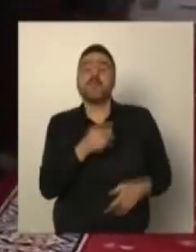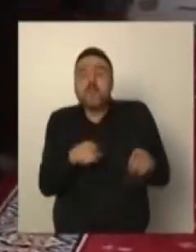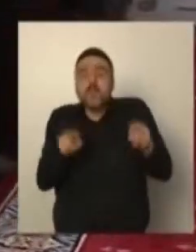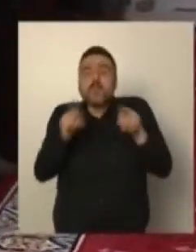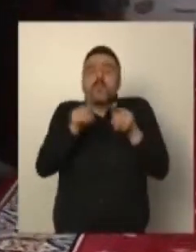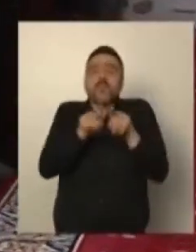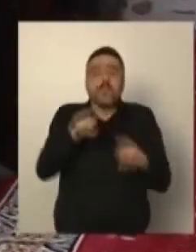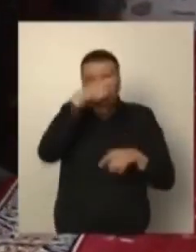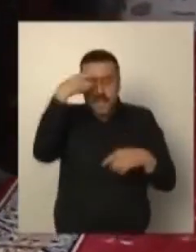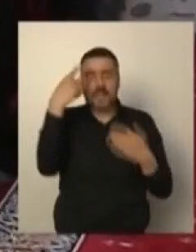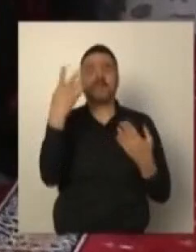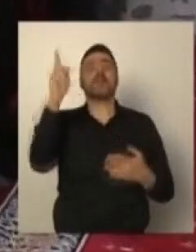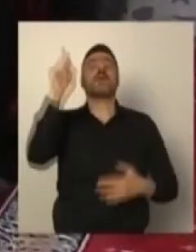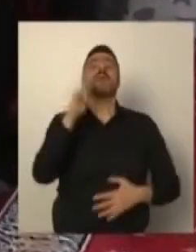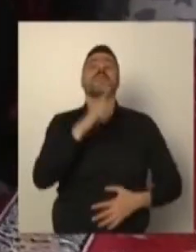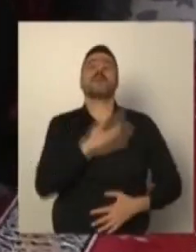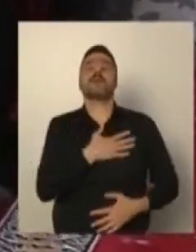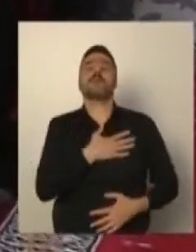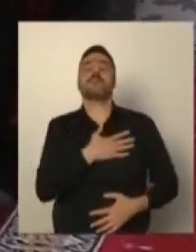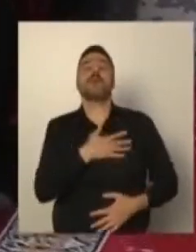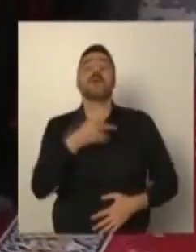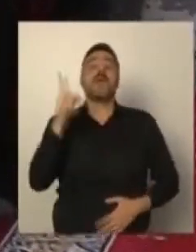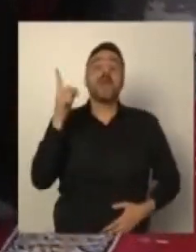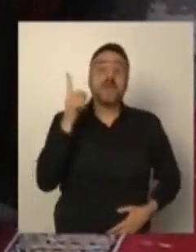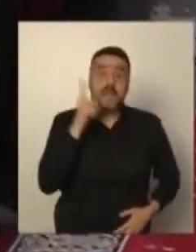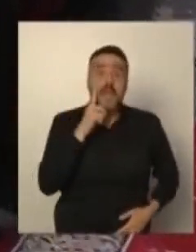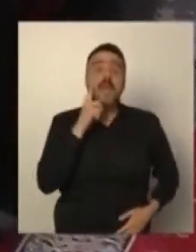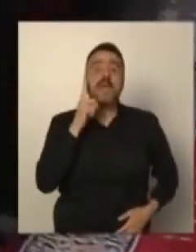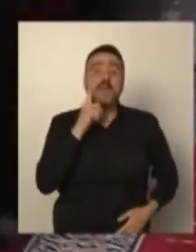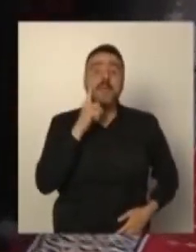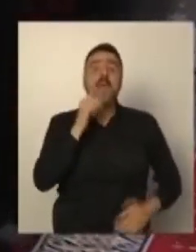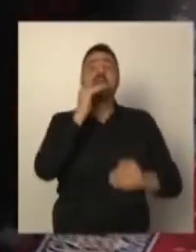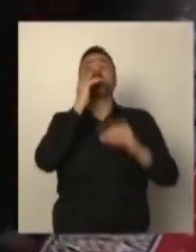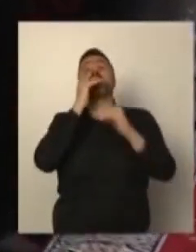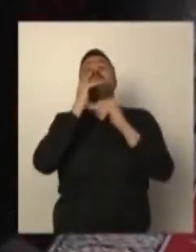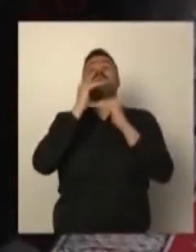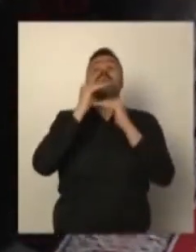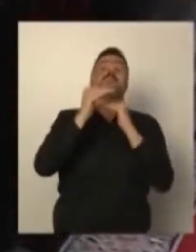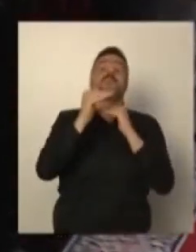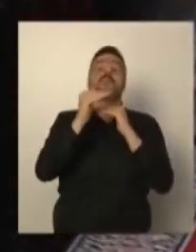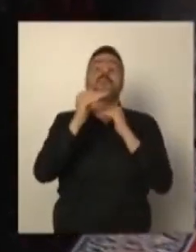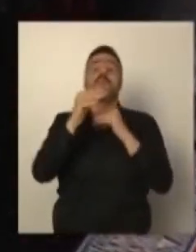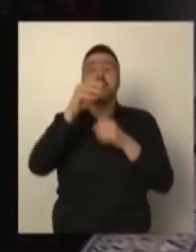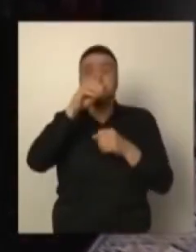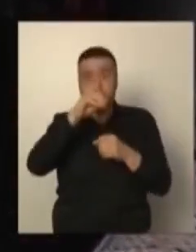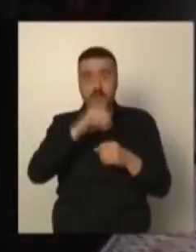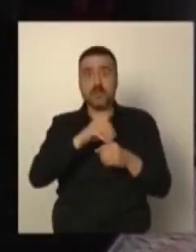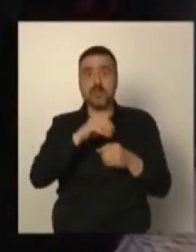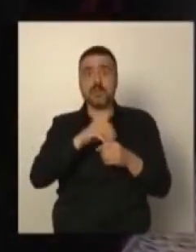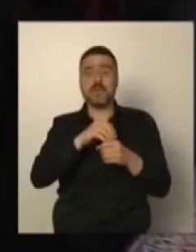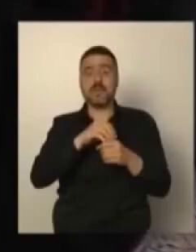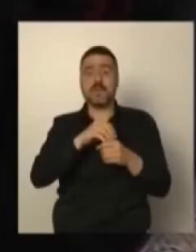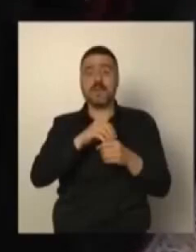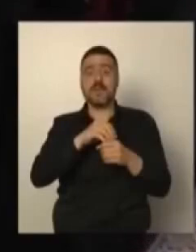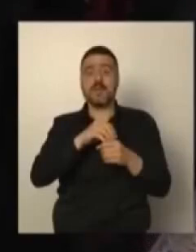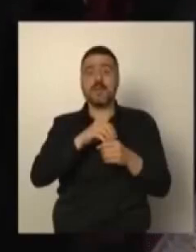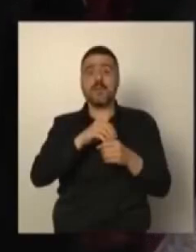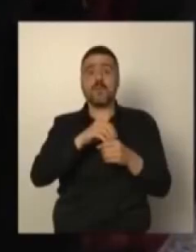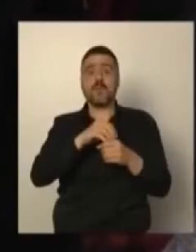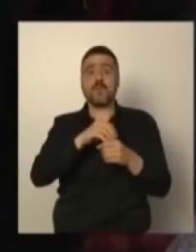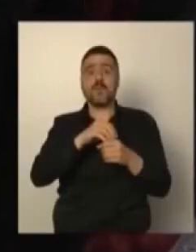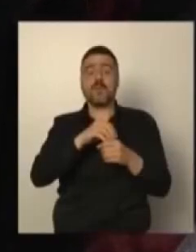Rabbi. Din-i devlet, mülk-ü millet namına hudut boylarında